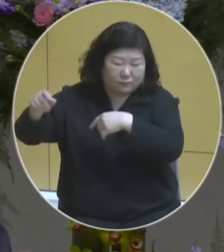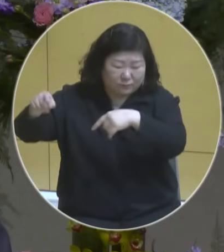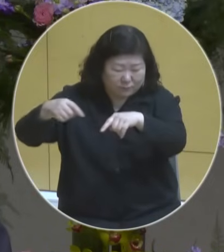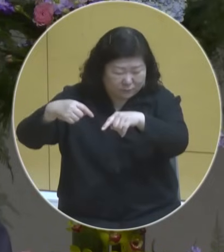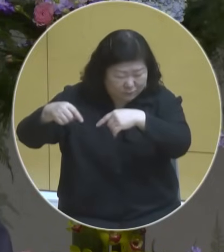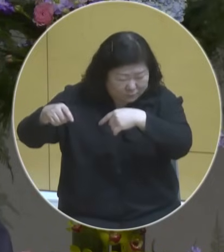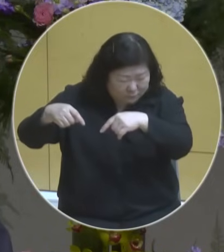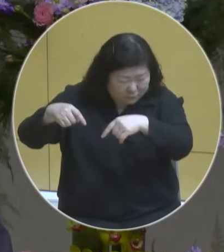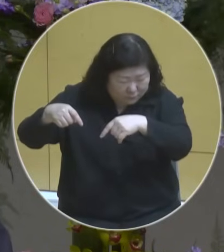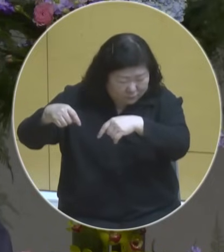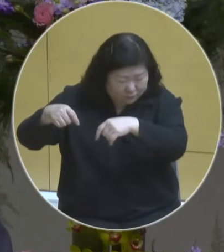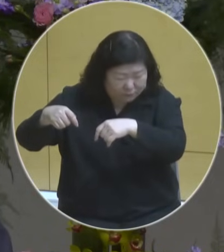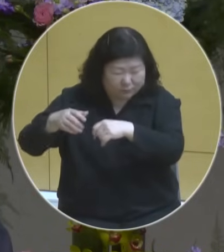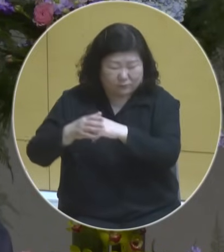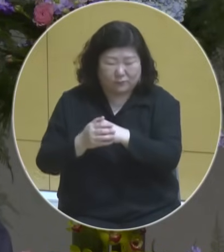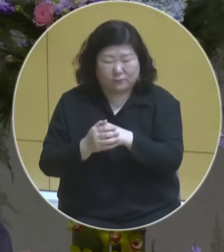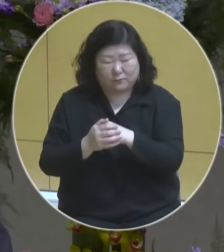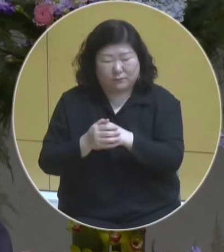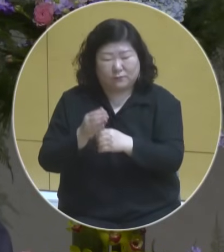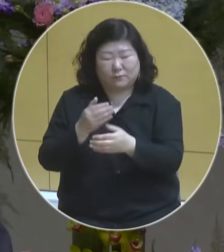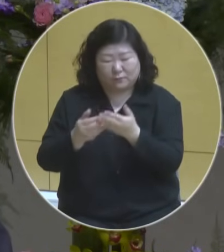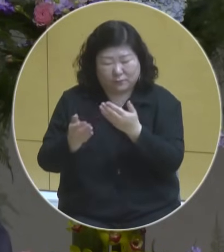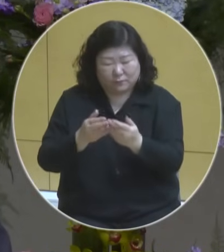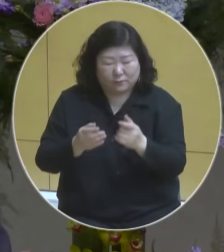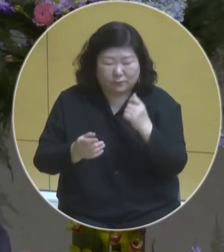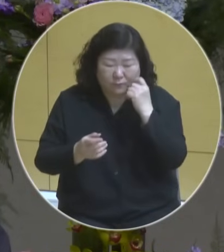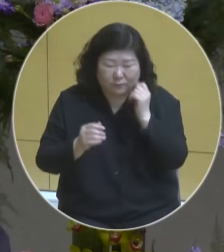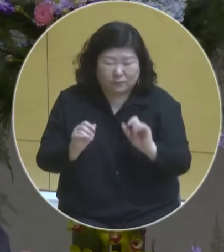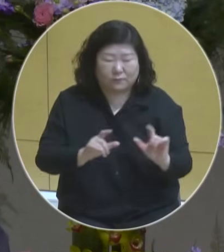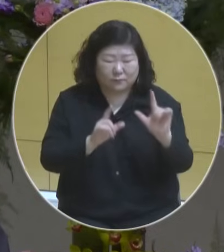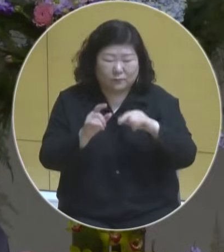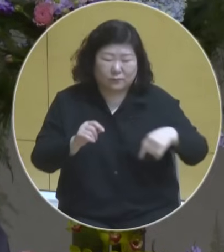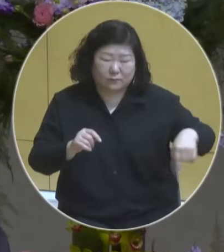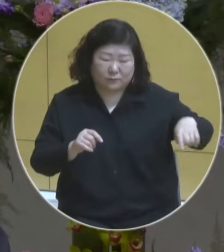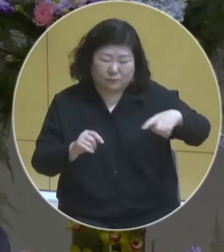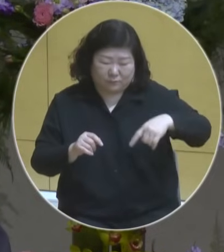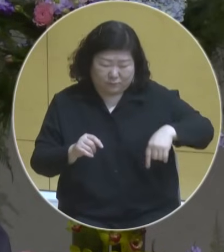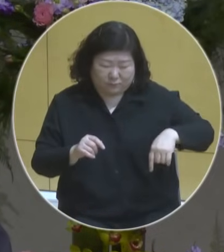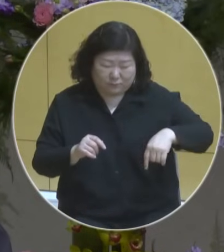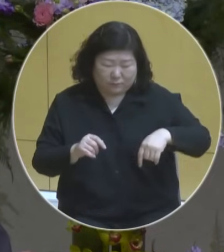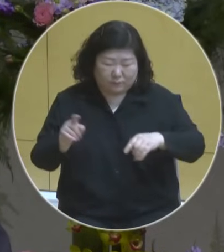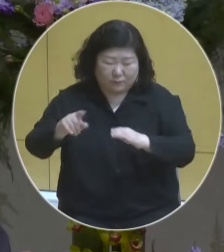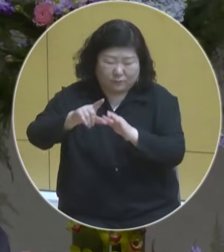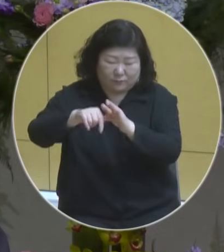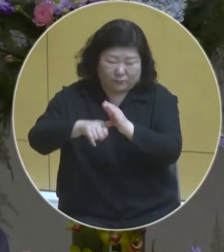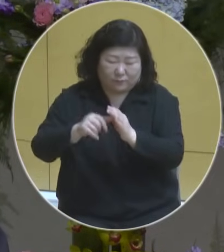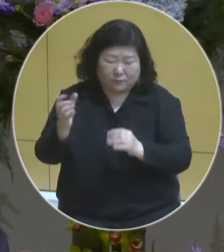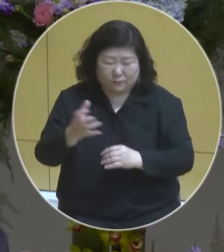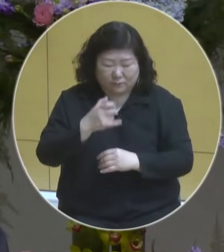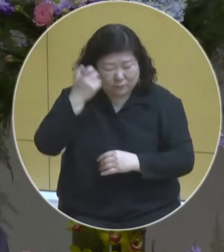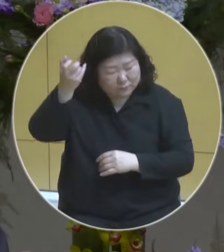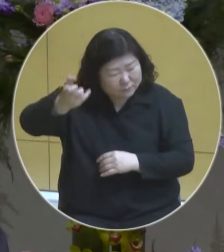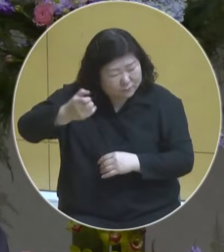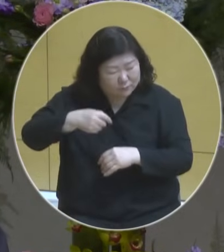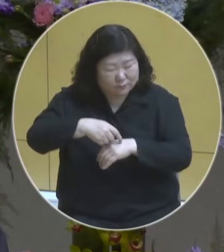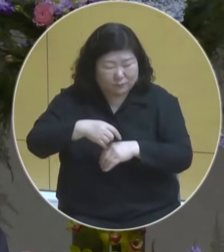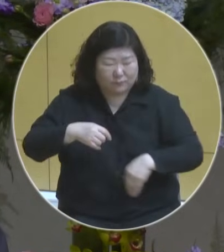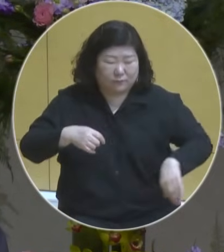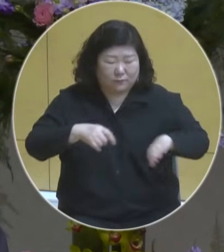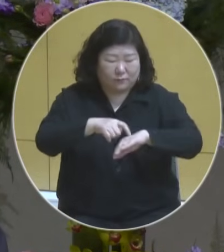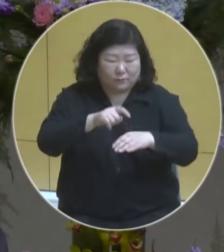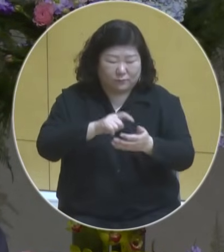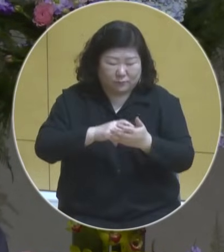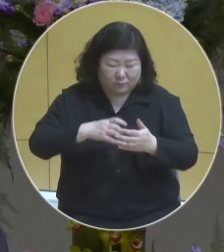통치하심을 참으로 하나님 체험하지 못하고 사는 저희들 속에이 시간 성령께서 우리 마음을 감동 감화시켜